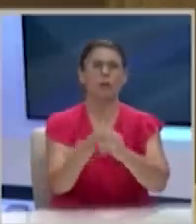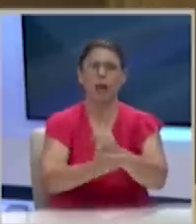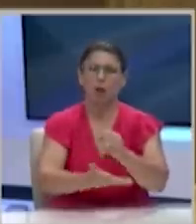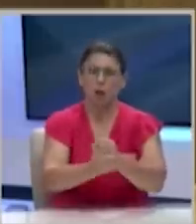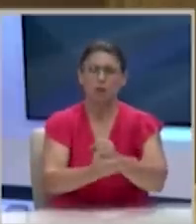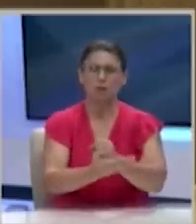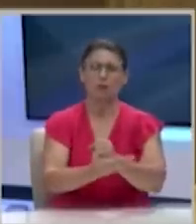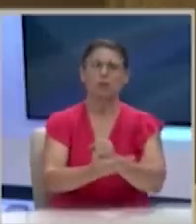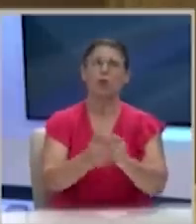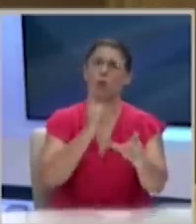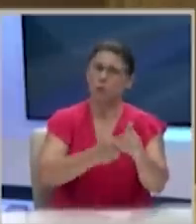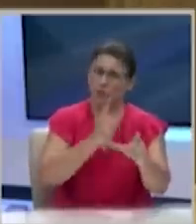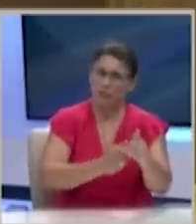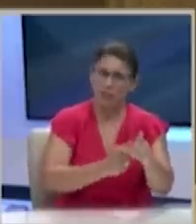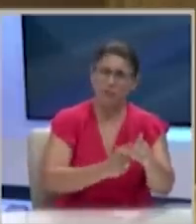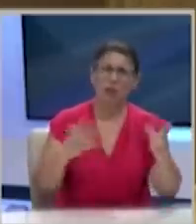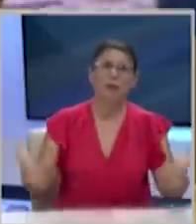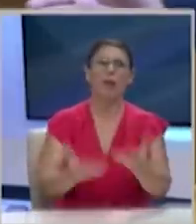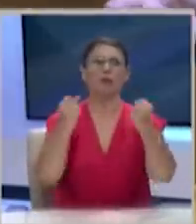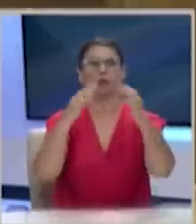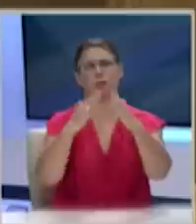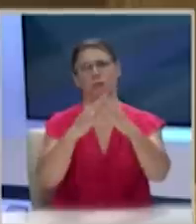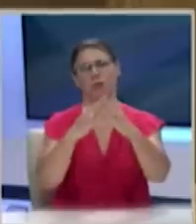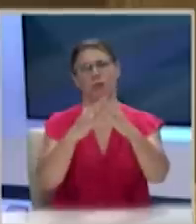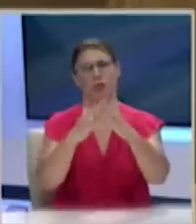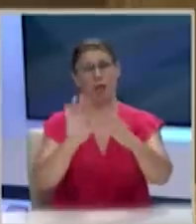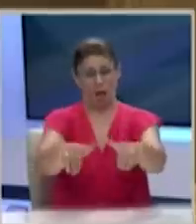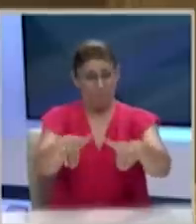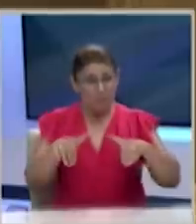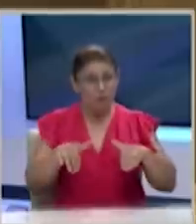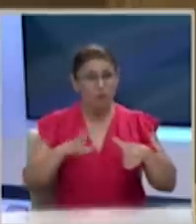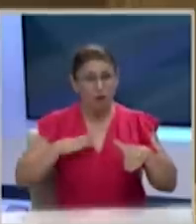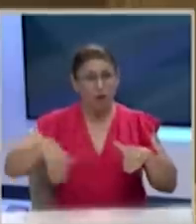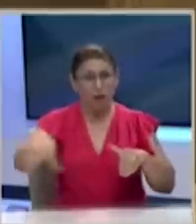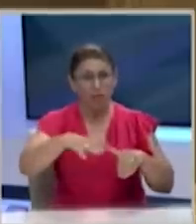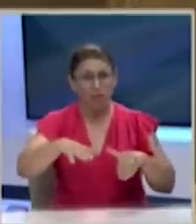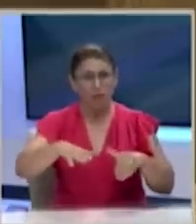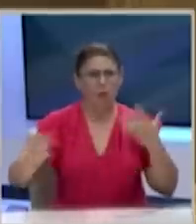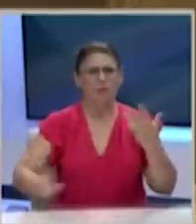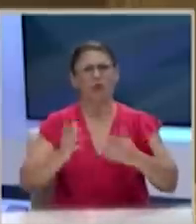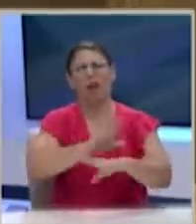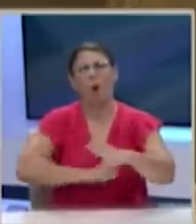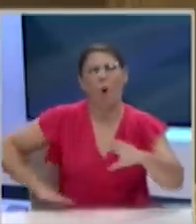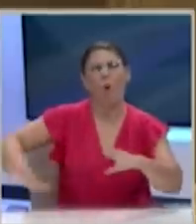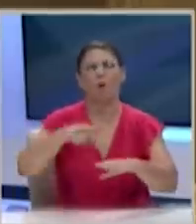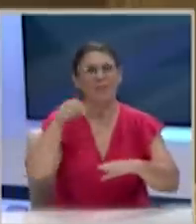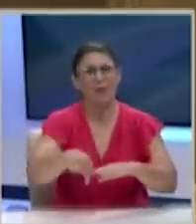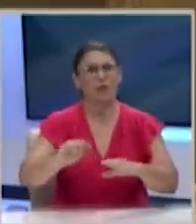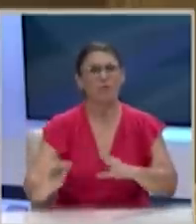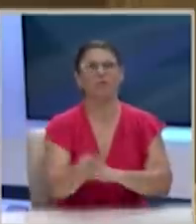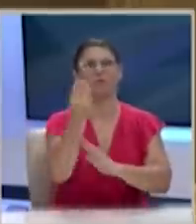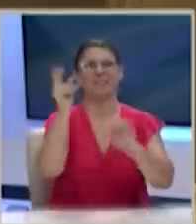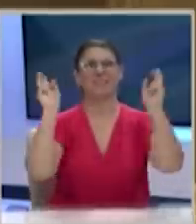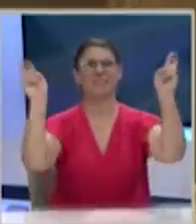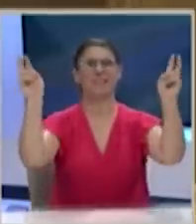αγρότες και οι κομμουνιστές και έσωσαν τα σπίτια τους. Αν έκαναν πίσω δεν θα έμεινε κολυμπηθρόξυλο. Και από εκεί βγήκε αυτό το σύνθημα,